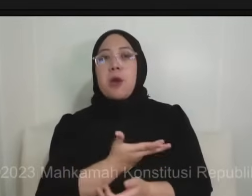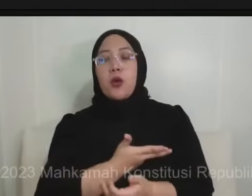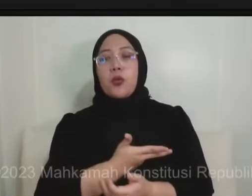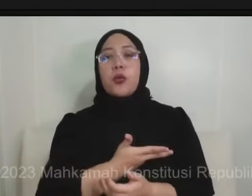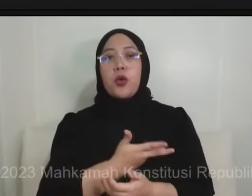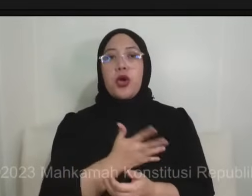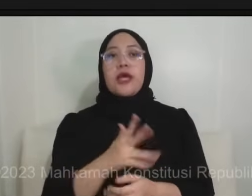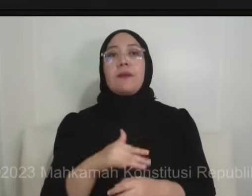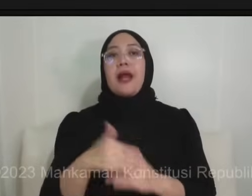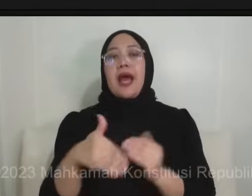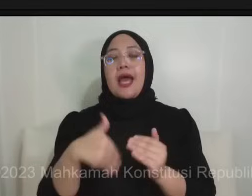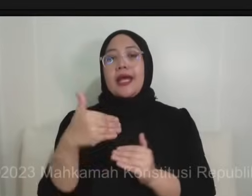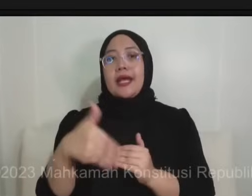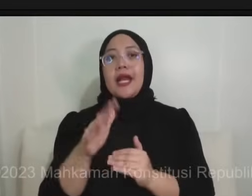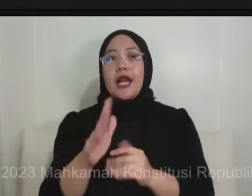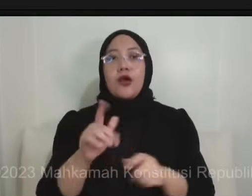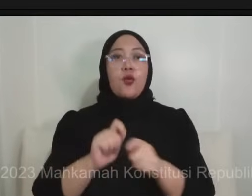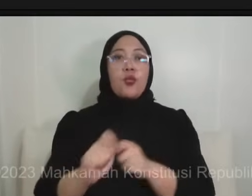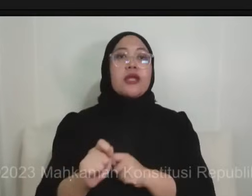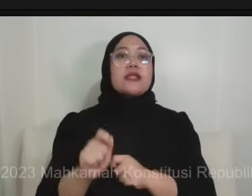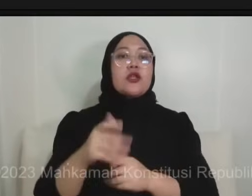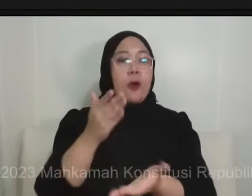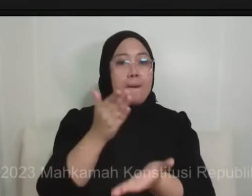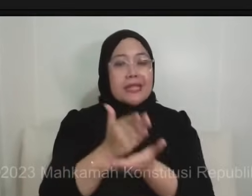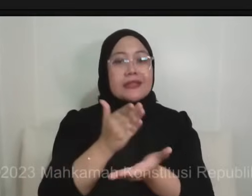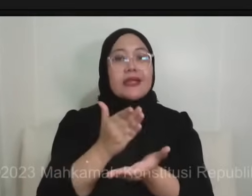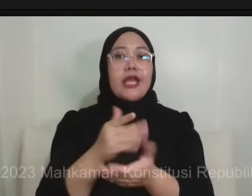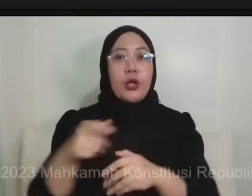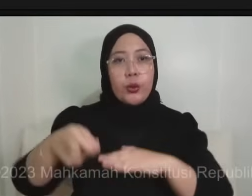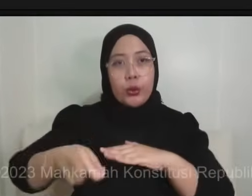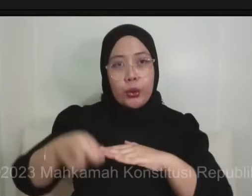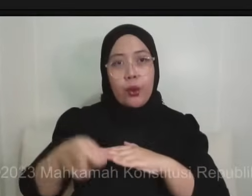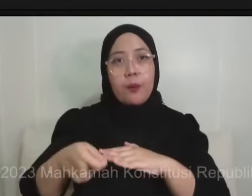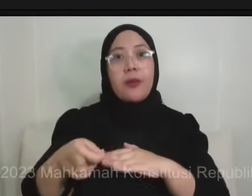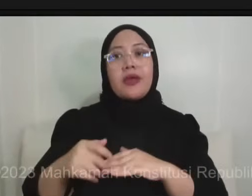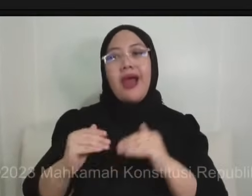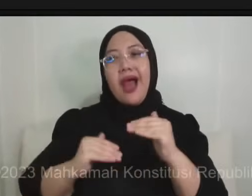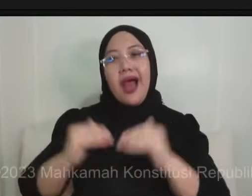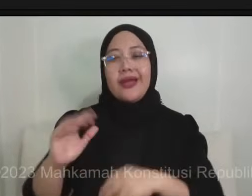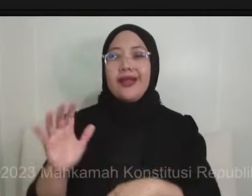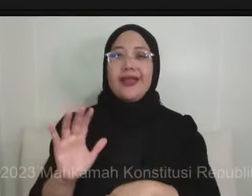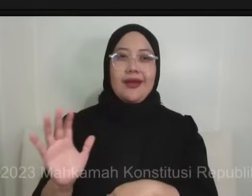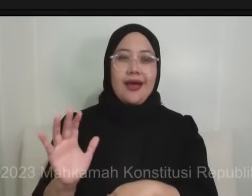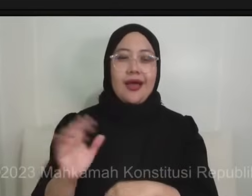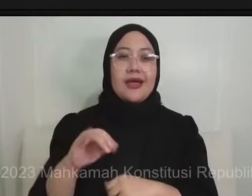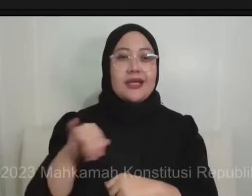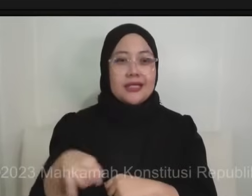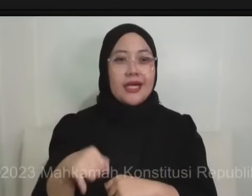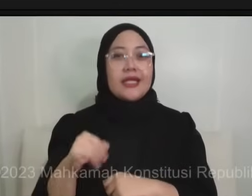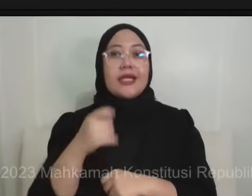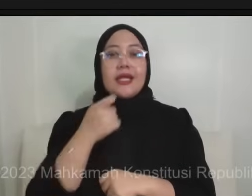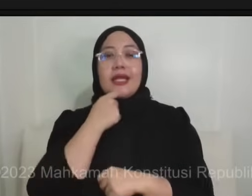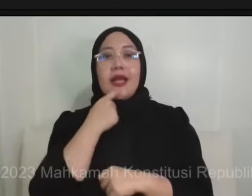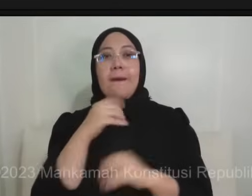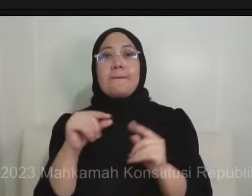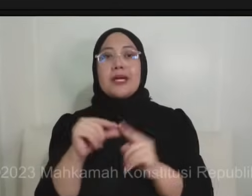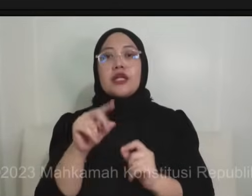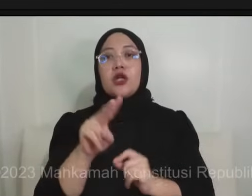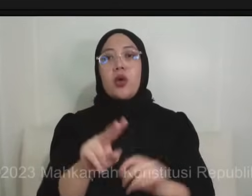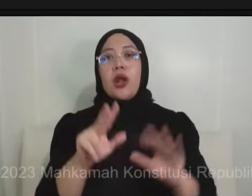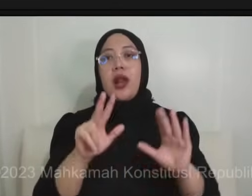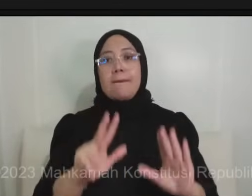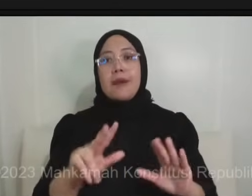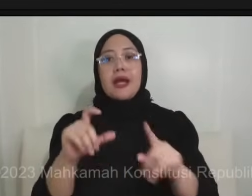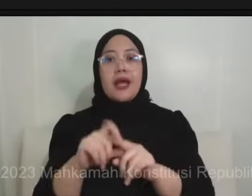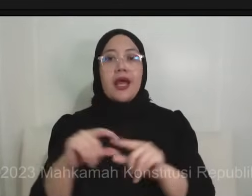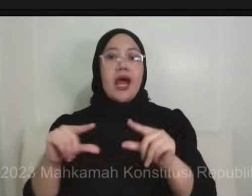akhirnya menjadi sebuah kepastian hukum yang tidak adil sehingga bertangan dengan pasal 28d ayat 1